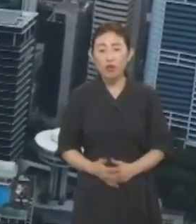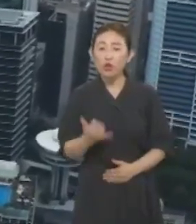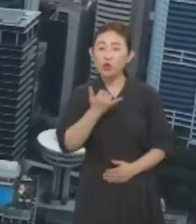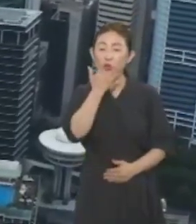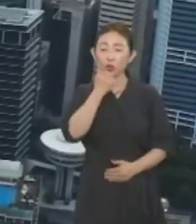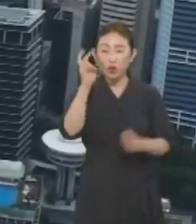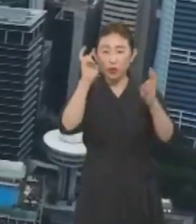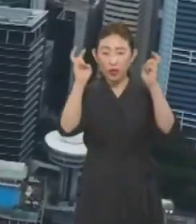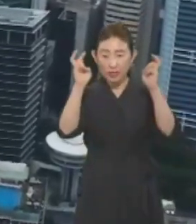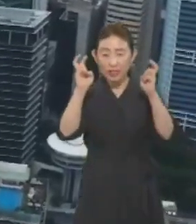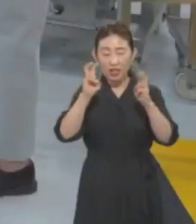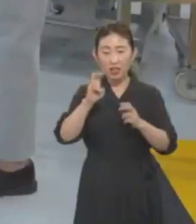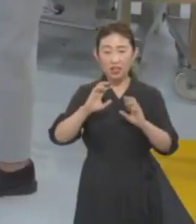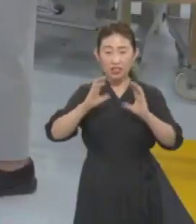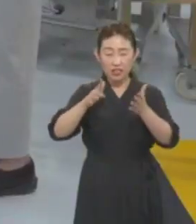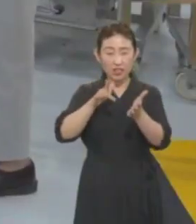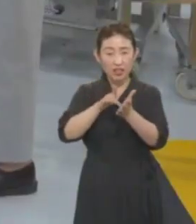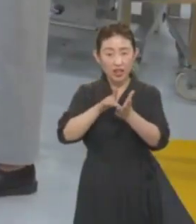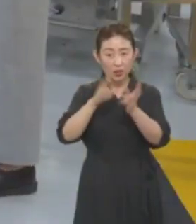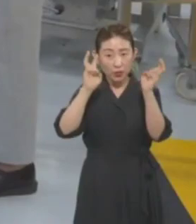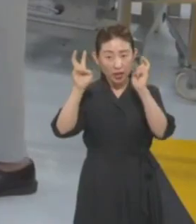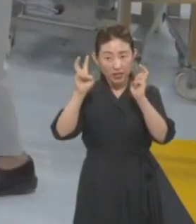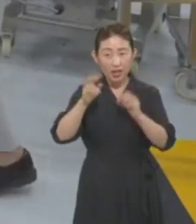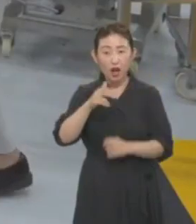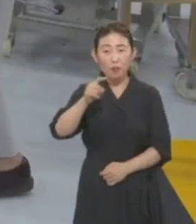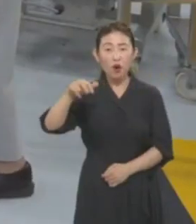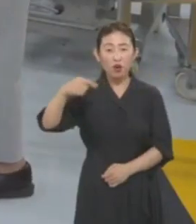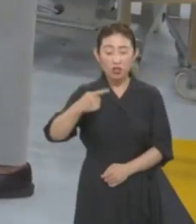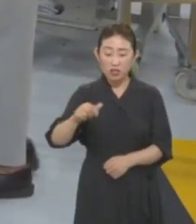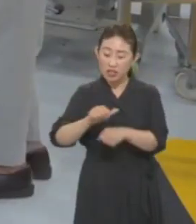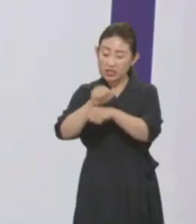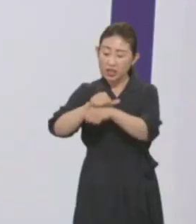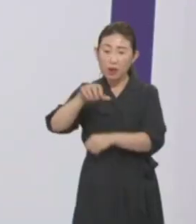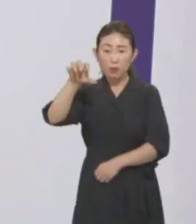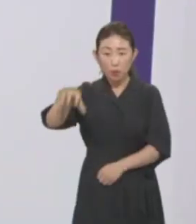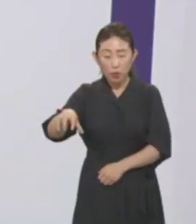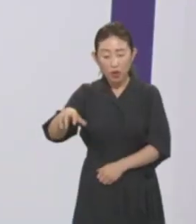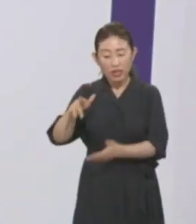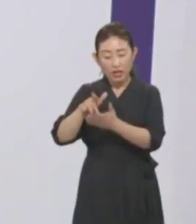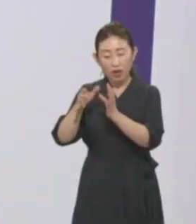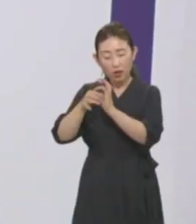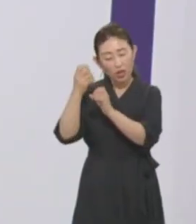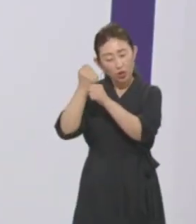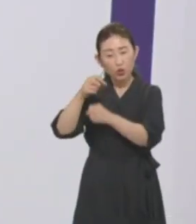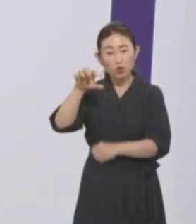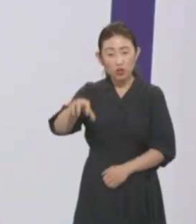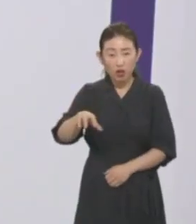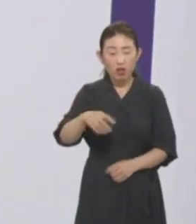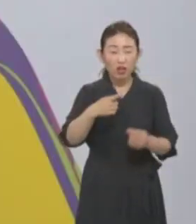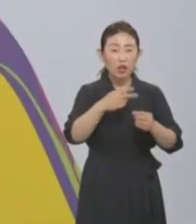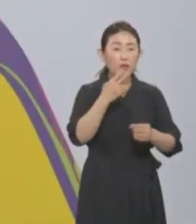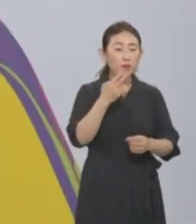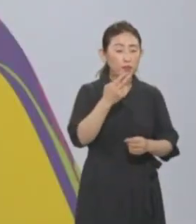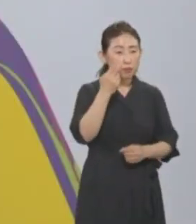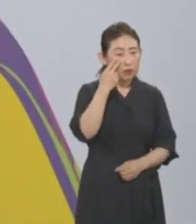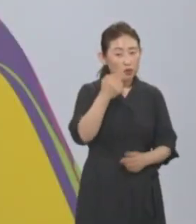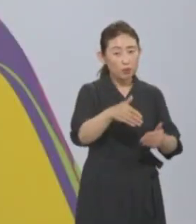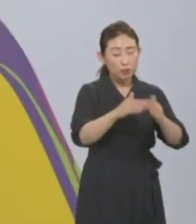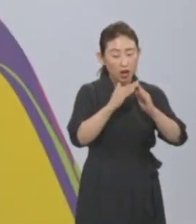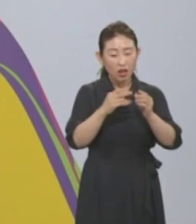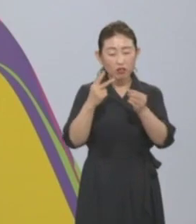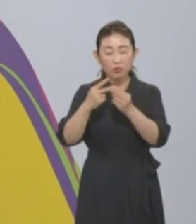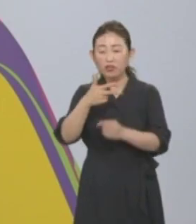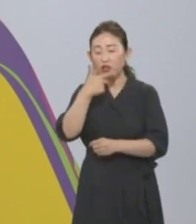독일에 본사를 둔 세계 최초 제약회사 머크의 싱가포르 바이오 시험 연구소입니다. 미국과 영국에 이은 세 번째